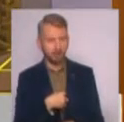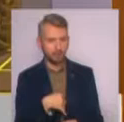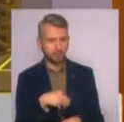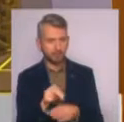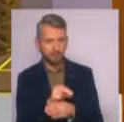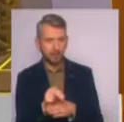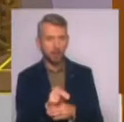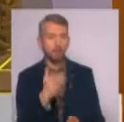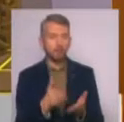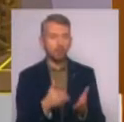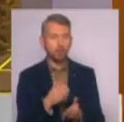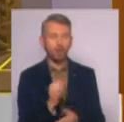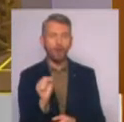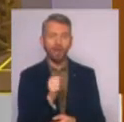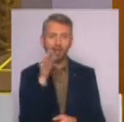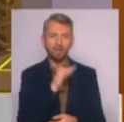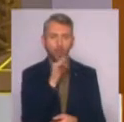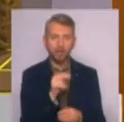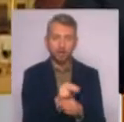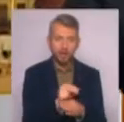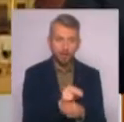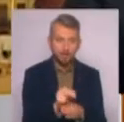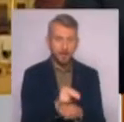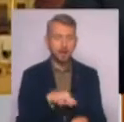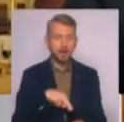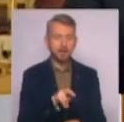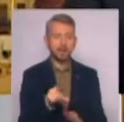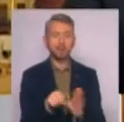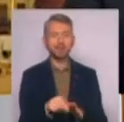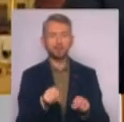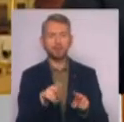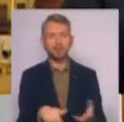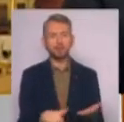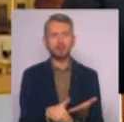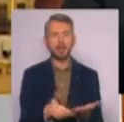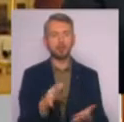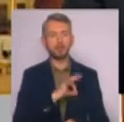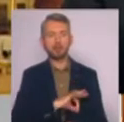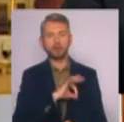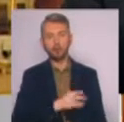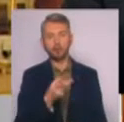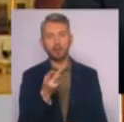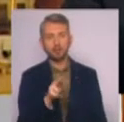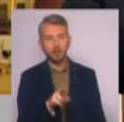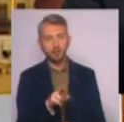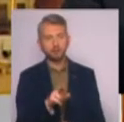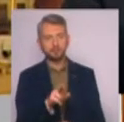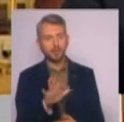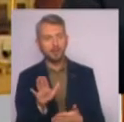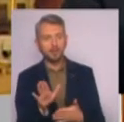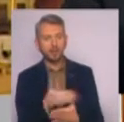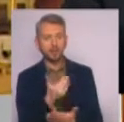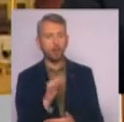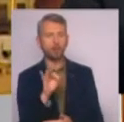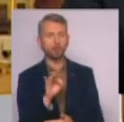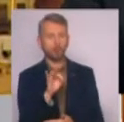курсу антибіотикотерапії паралельно з спеціальними засобами, які застосовуються для зняття